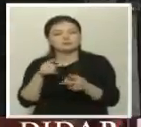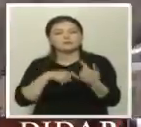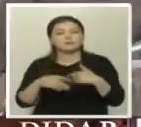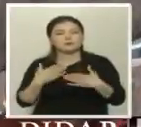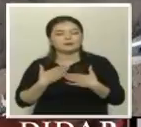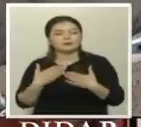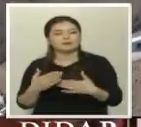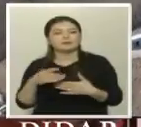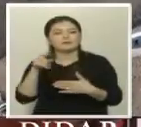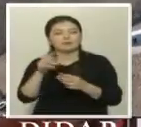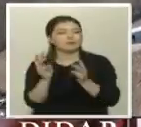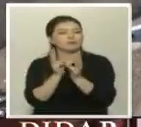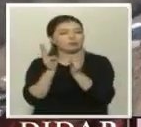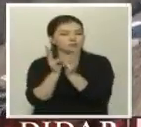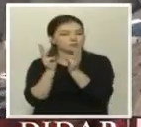вот